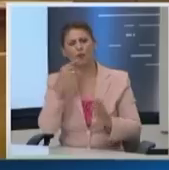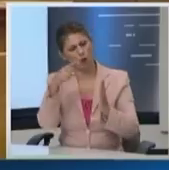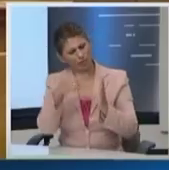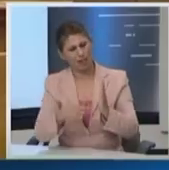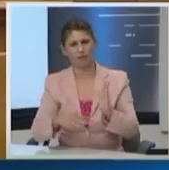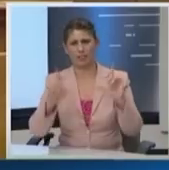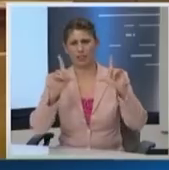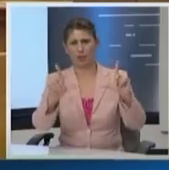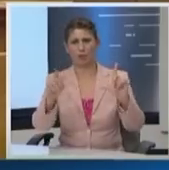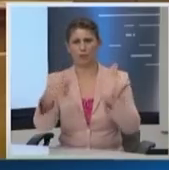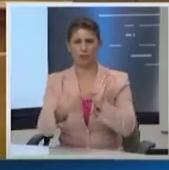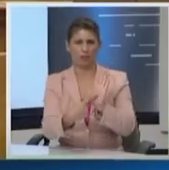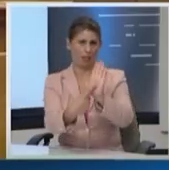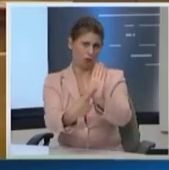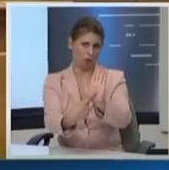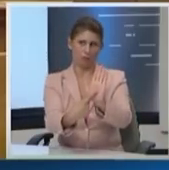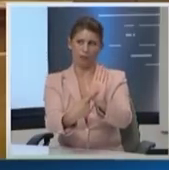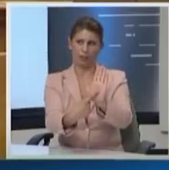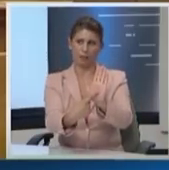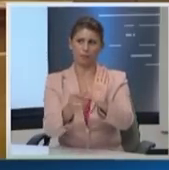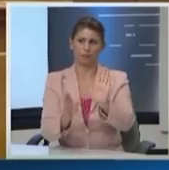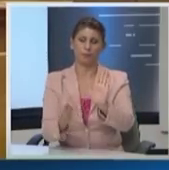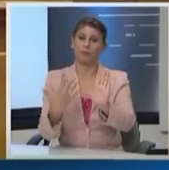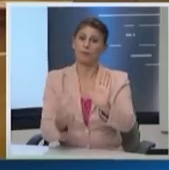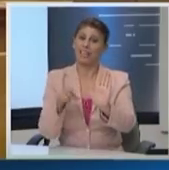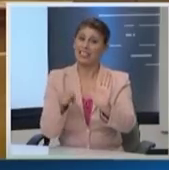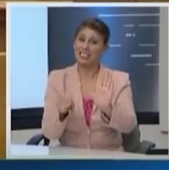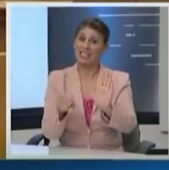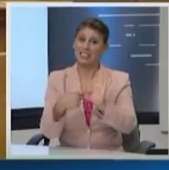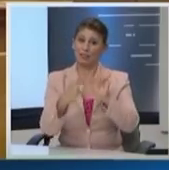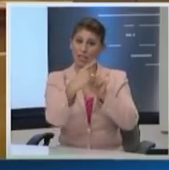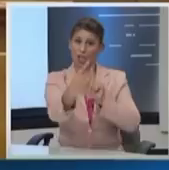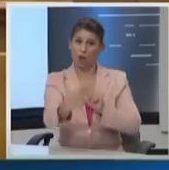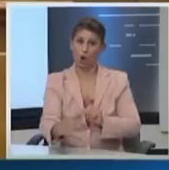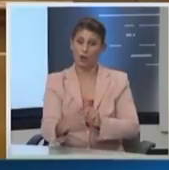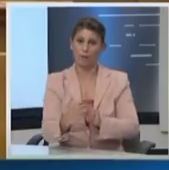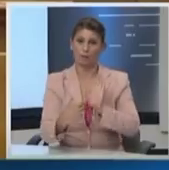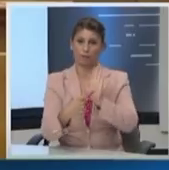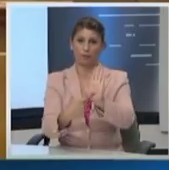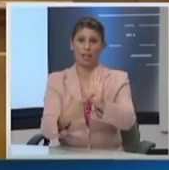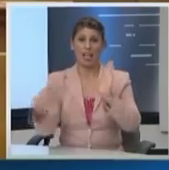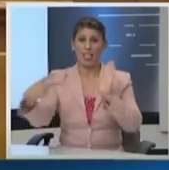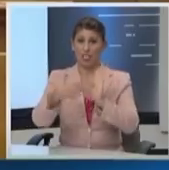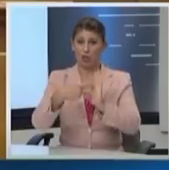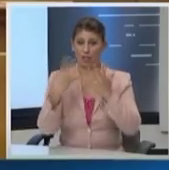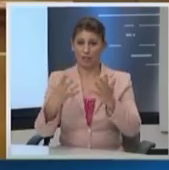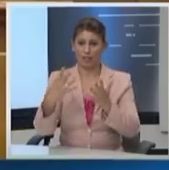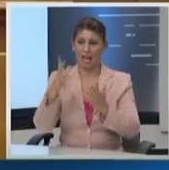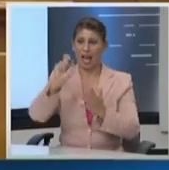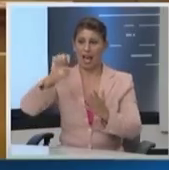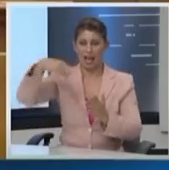ευκολοδιάβαστη εικόνα, που είναι αυτή εδώ, και αφορά, κύριε Μητσοτάκη, το γεγονός ότι το 2009 το ΑΕΠ